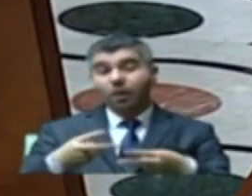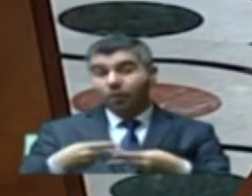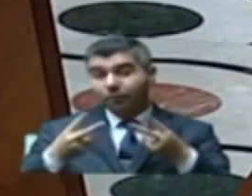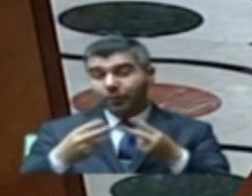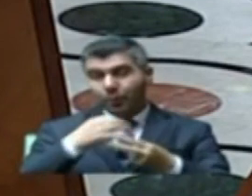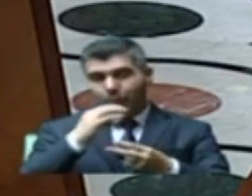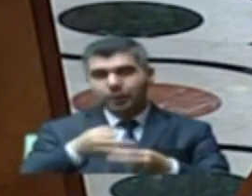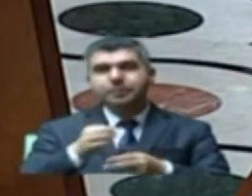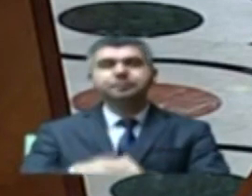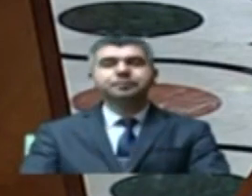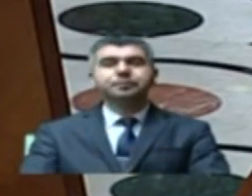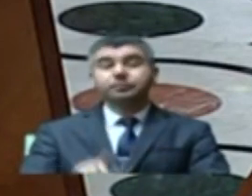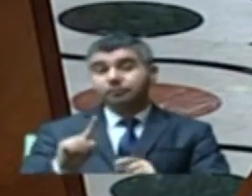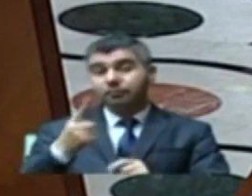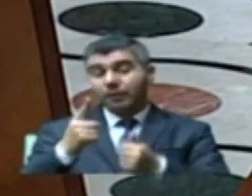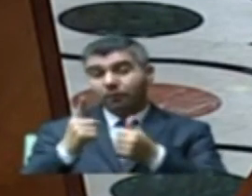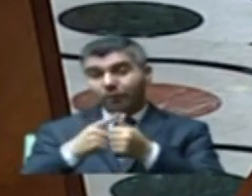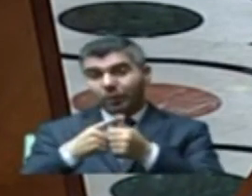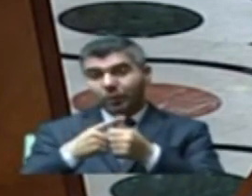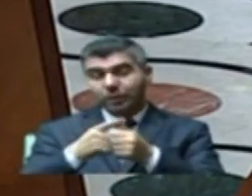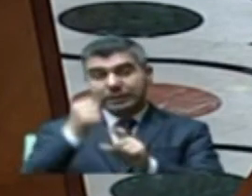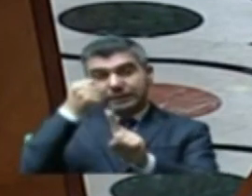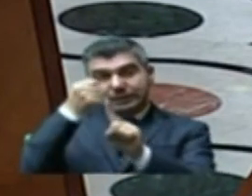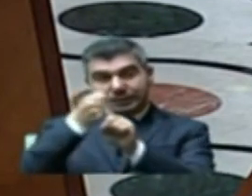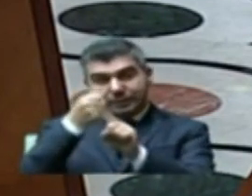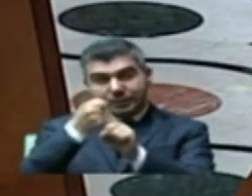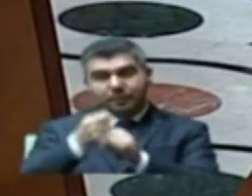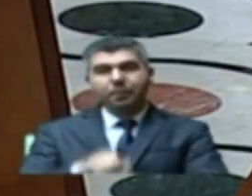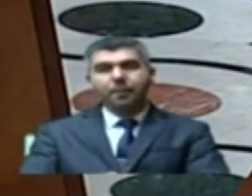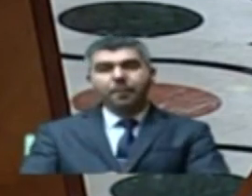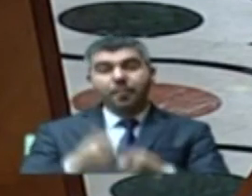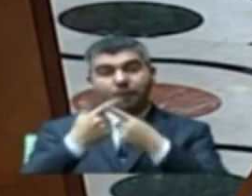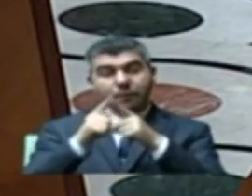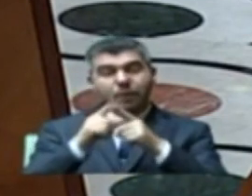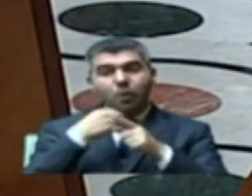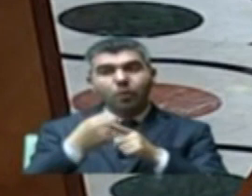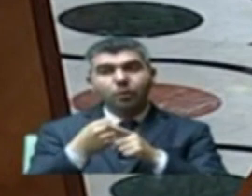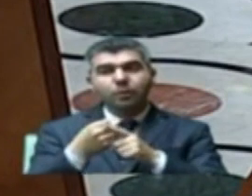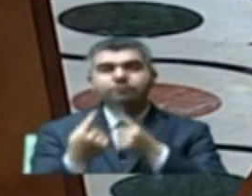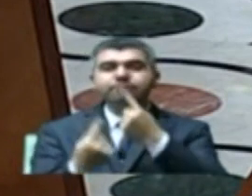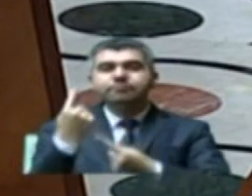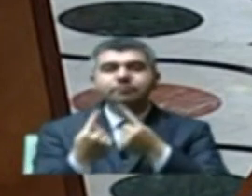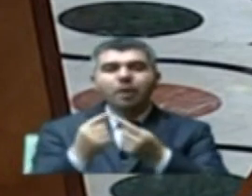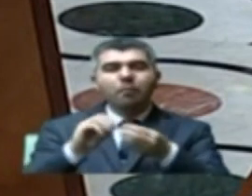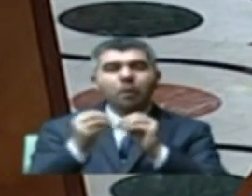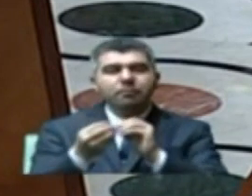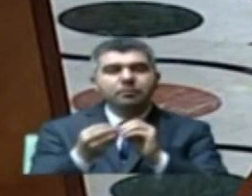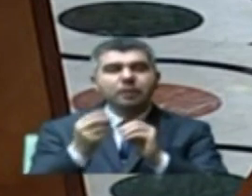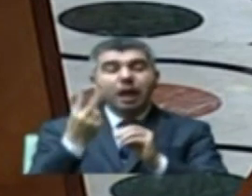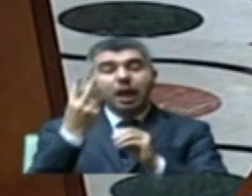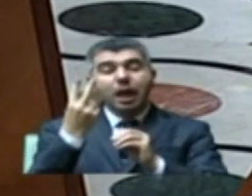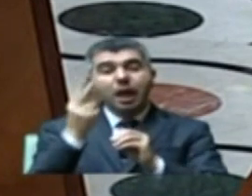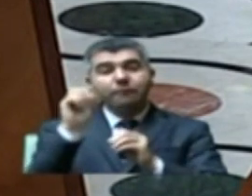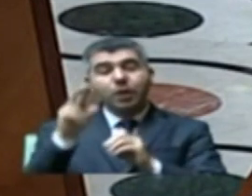أن هناك أولا عمل الذي كان يقوم على تشخيص ديال واقع هذه المؤسسات من 2012 حتى